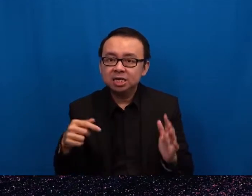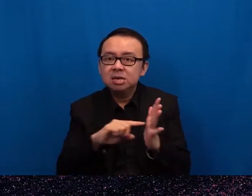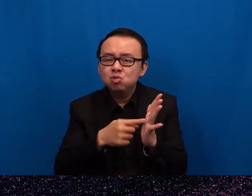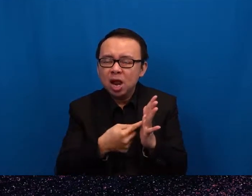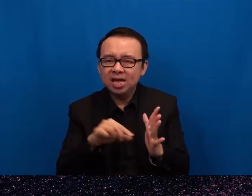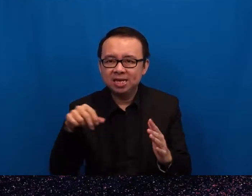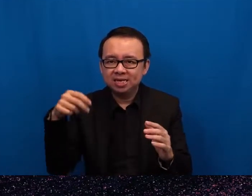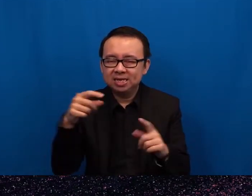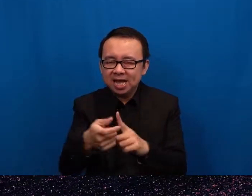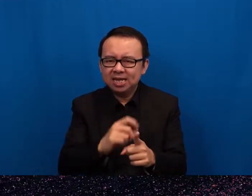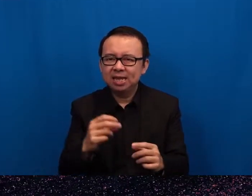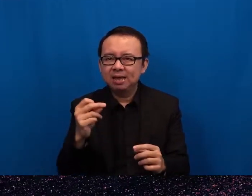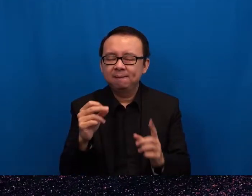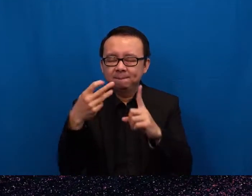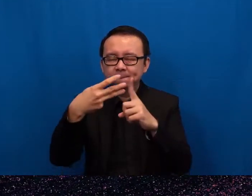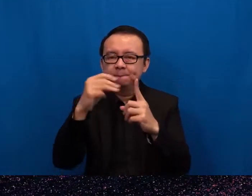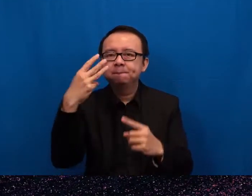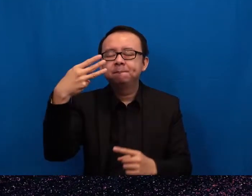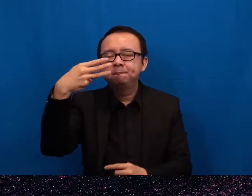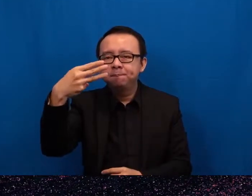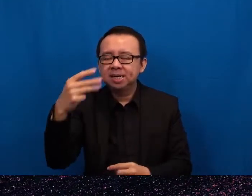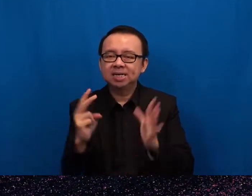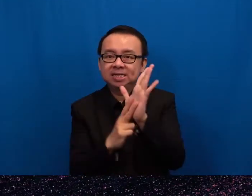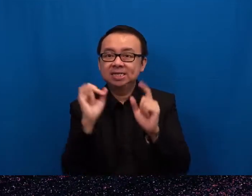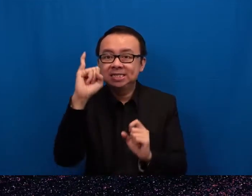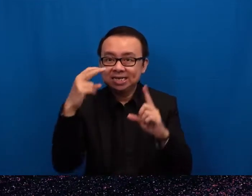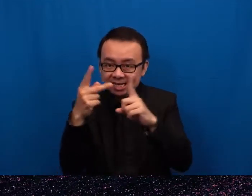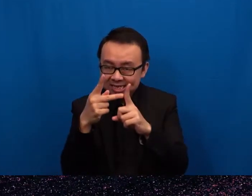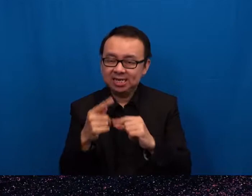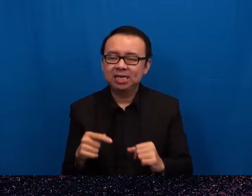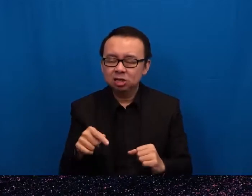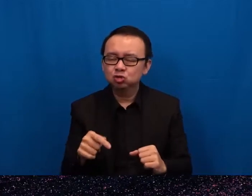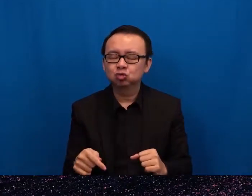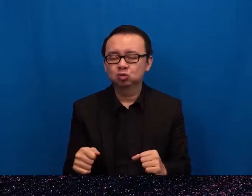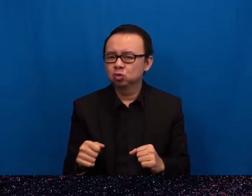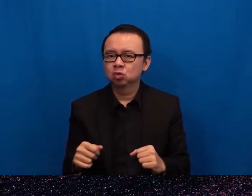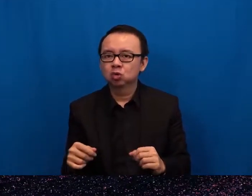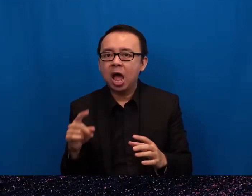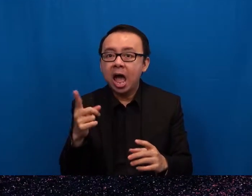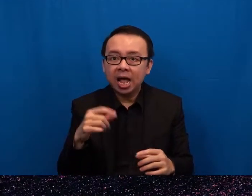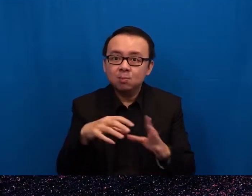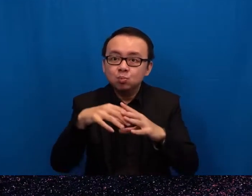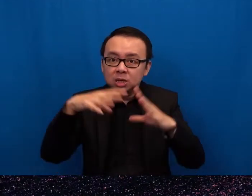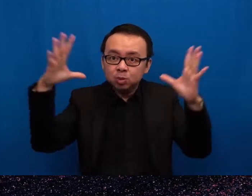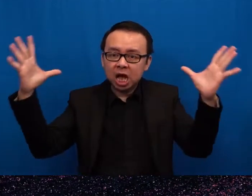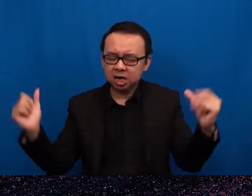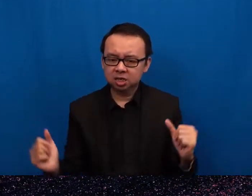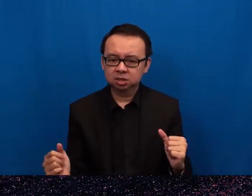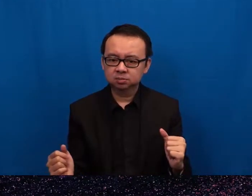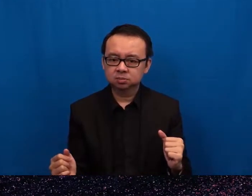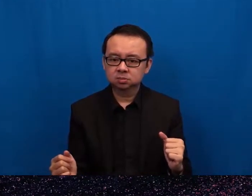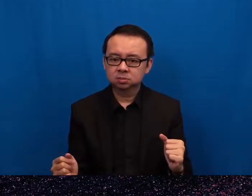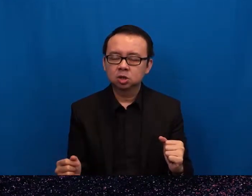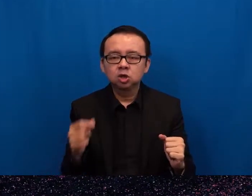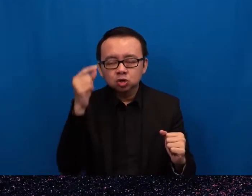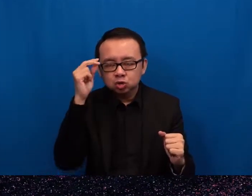Bahkan ribuan. Saya melihat ada yang 30 pun lawatan itu gak berkurang. Tuhan itu gak pilih-pilih. Yang grosiran yang diperhatikan. Yang retail